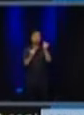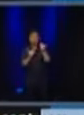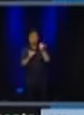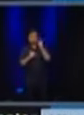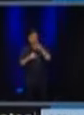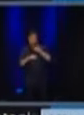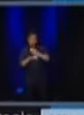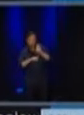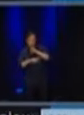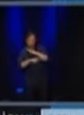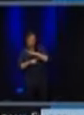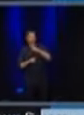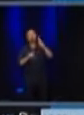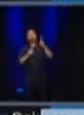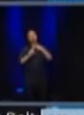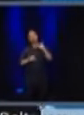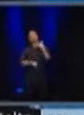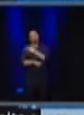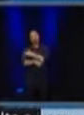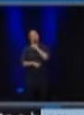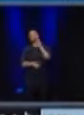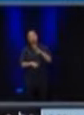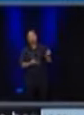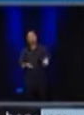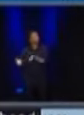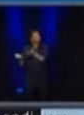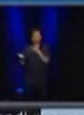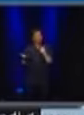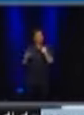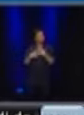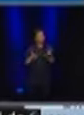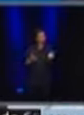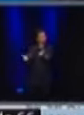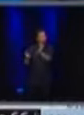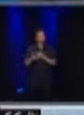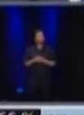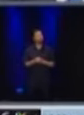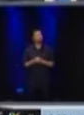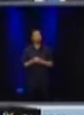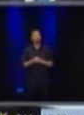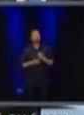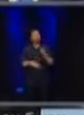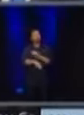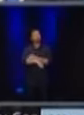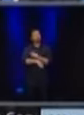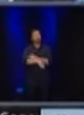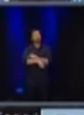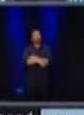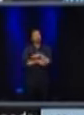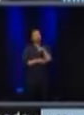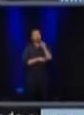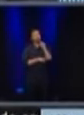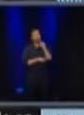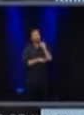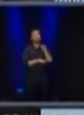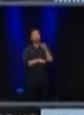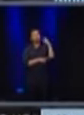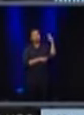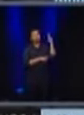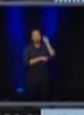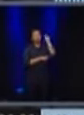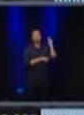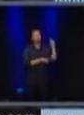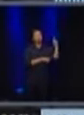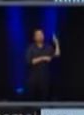Présentez-vous, on va vous donner une deuxième dose. En sous-question, donc, aujourd'hui encore, la Dr Tam à Ottawa disait qu'il n'y avait pas de preuves scientifiques suffisantes